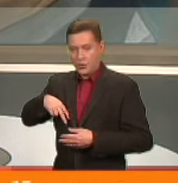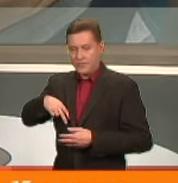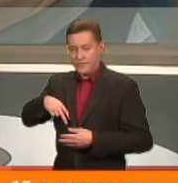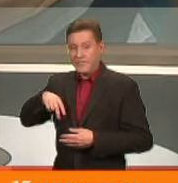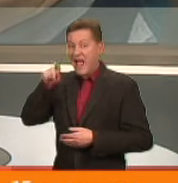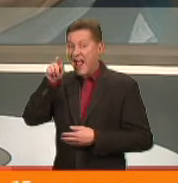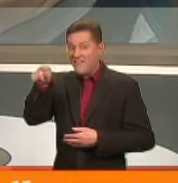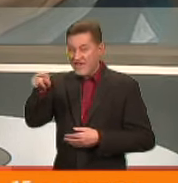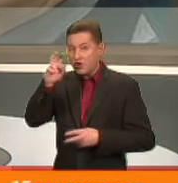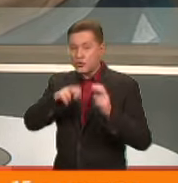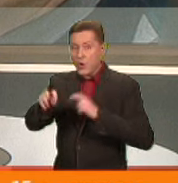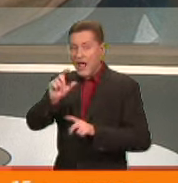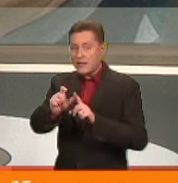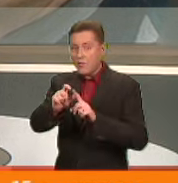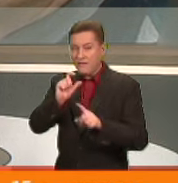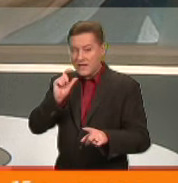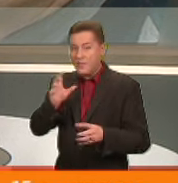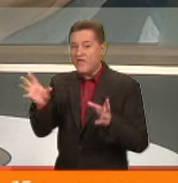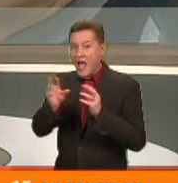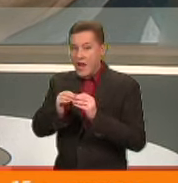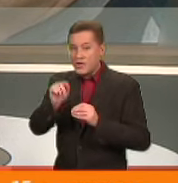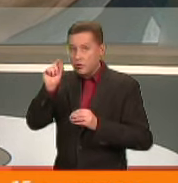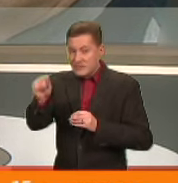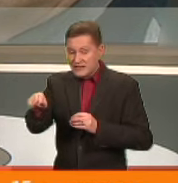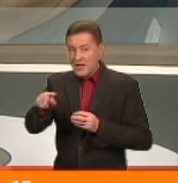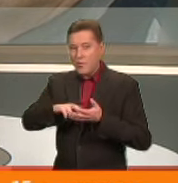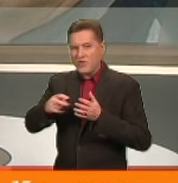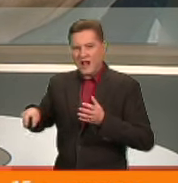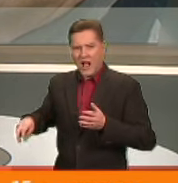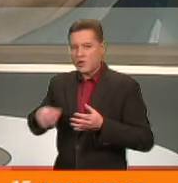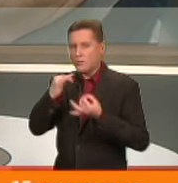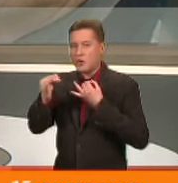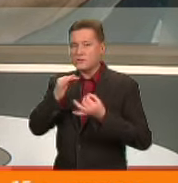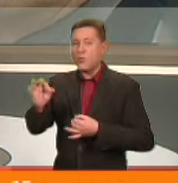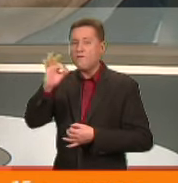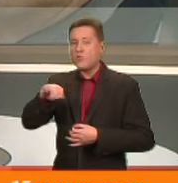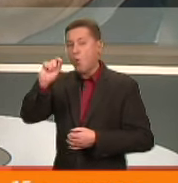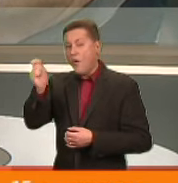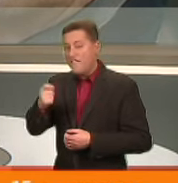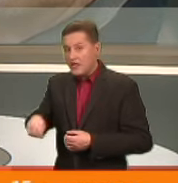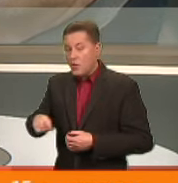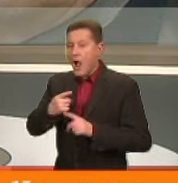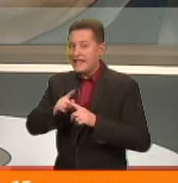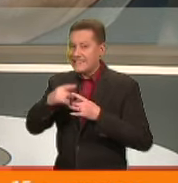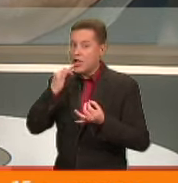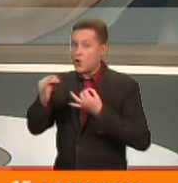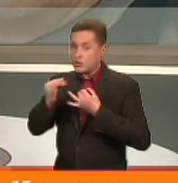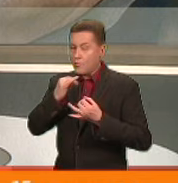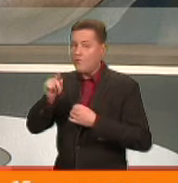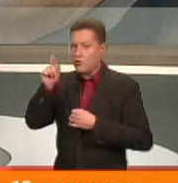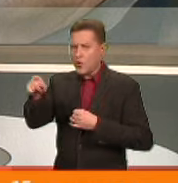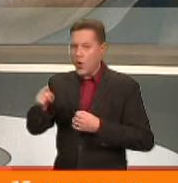Він шукатиме відповідей та разом із тим уникатиме розмов про війну. А ці розмови його